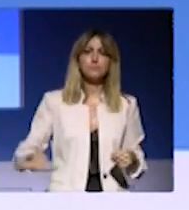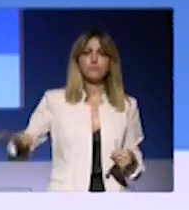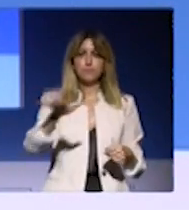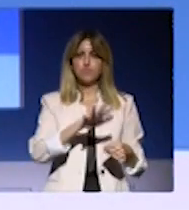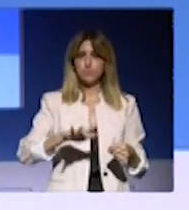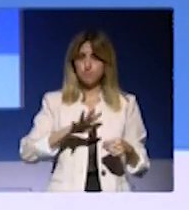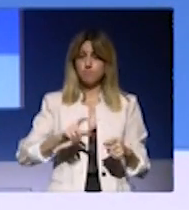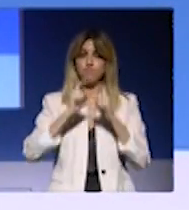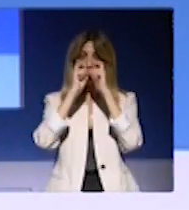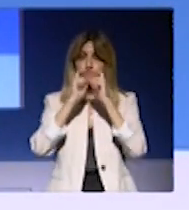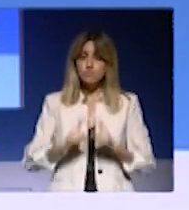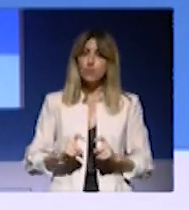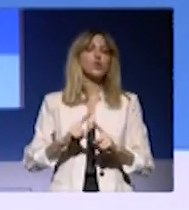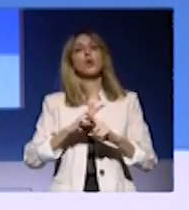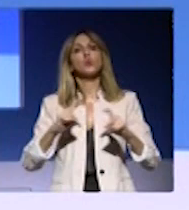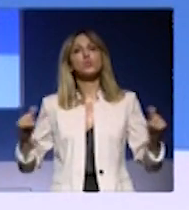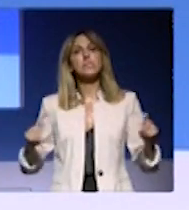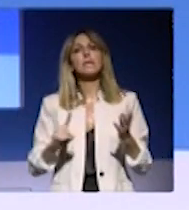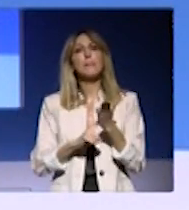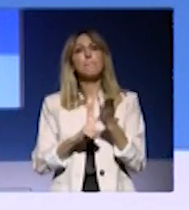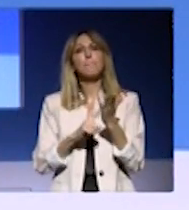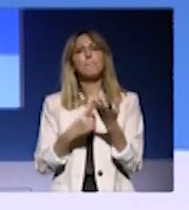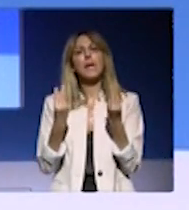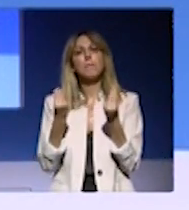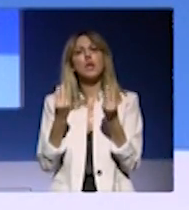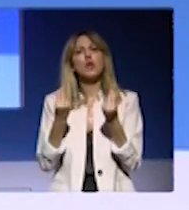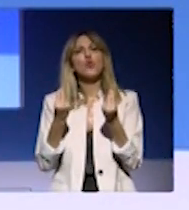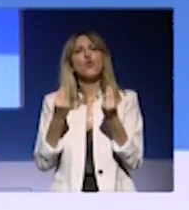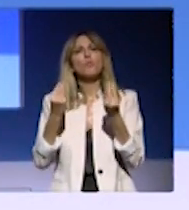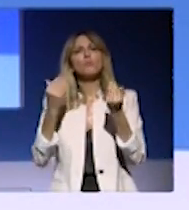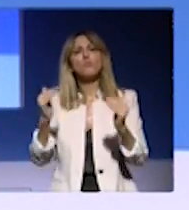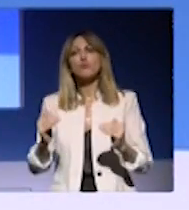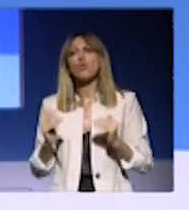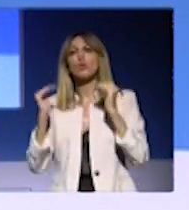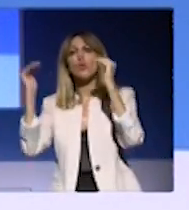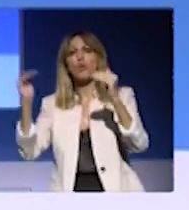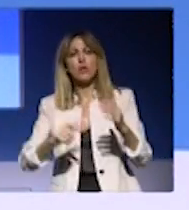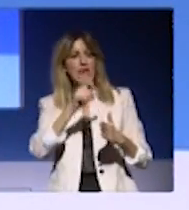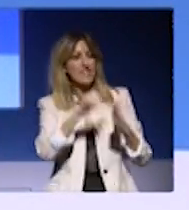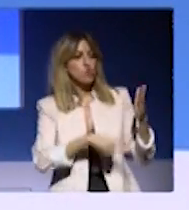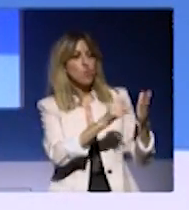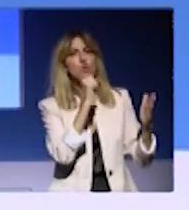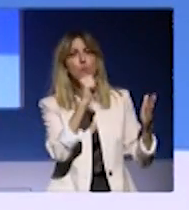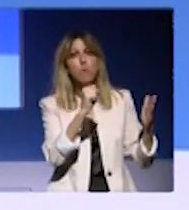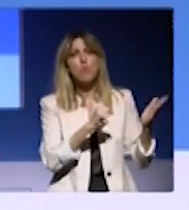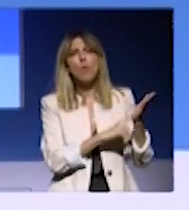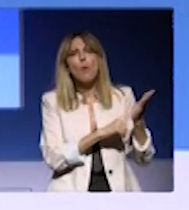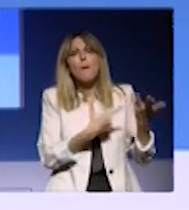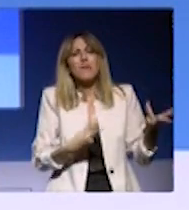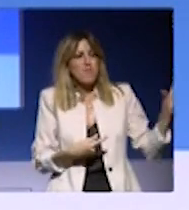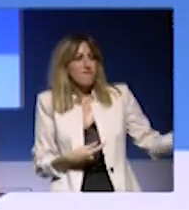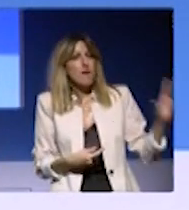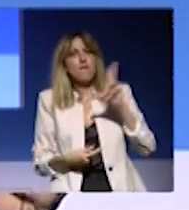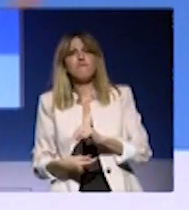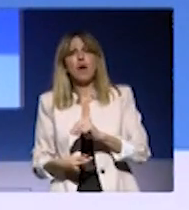πια να προσφέρει ένα προϊόν πιο αναβαθμισμένο για να μπορεί να είναι ανταγωνιστική, είτε μιλάμε για τα πολλά